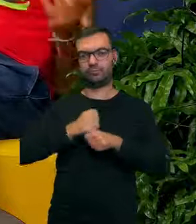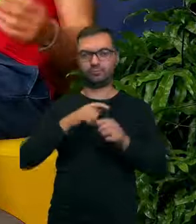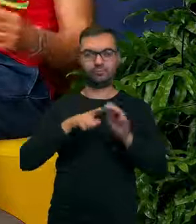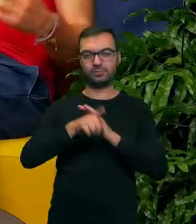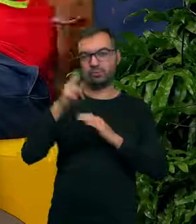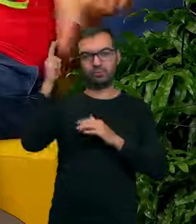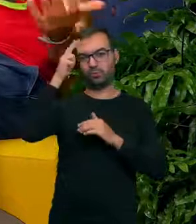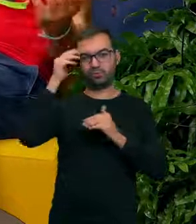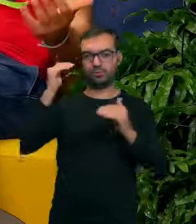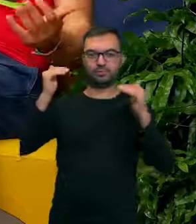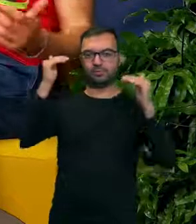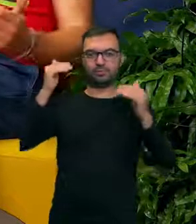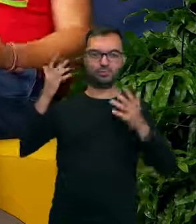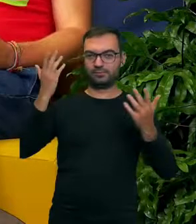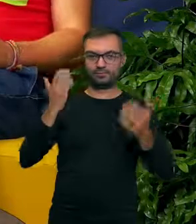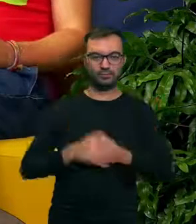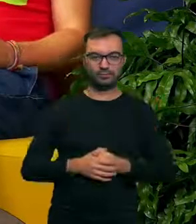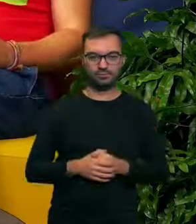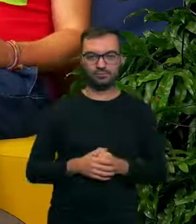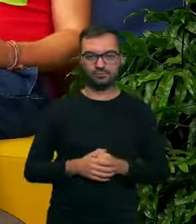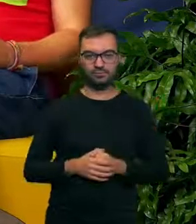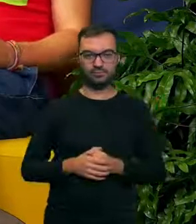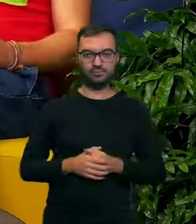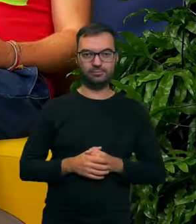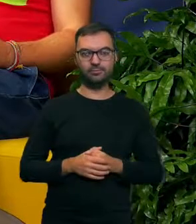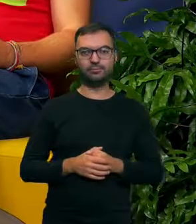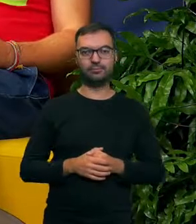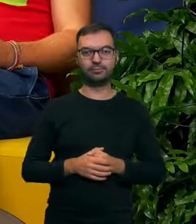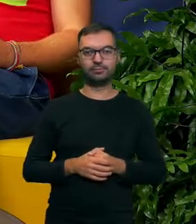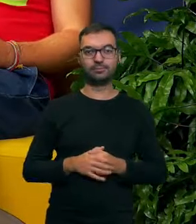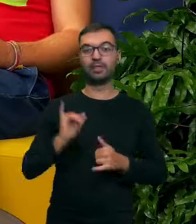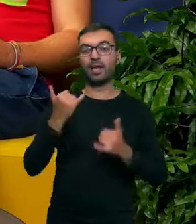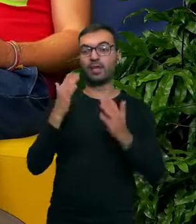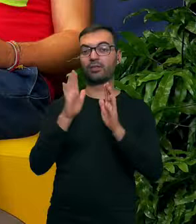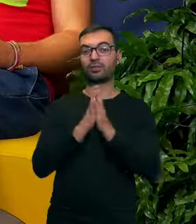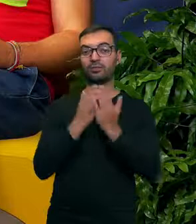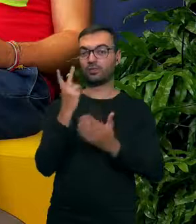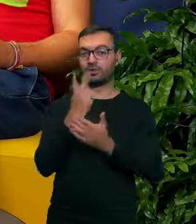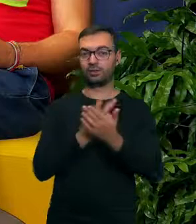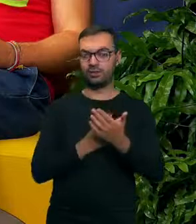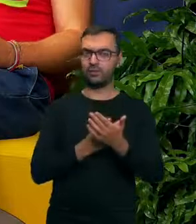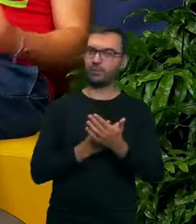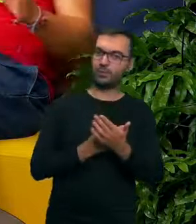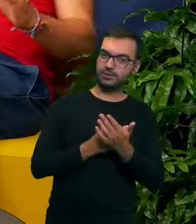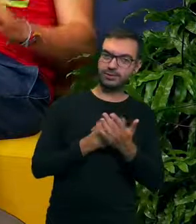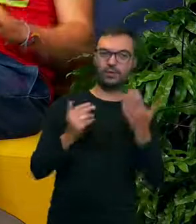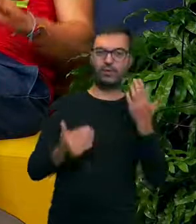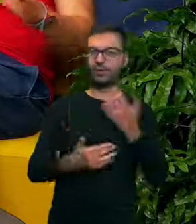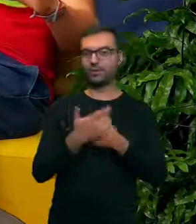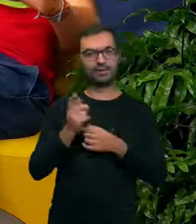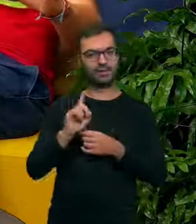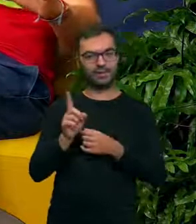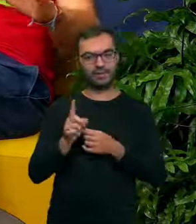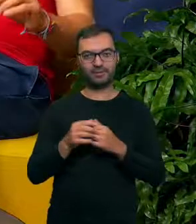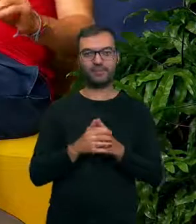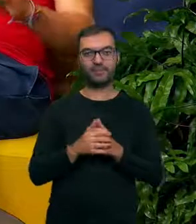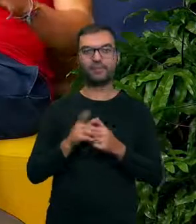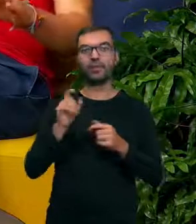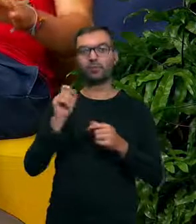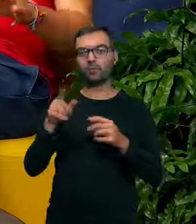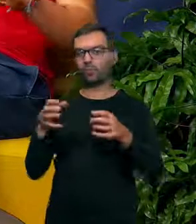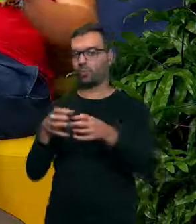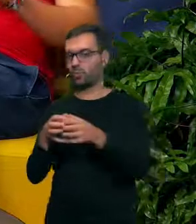rzecz własnego dobra. No a czytając książkę Cezarego, no się okazuje, że tutaj jest taka